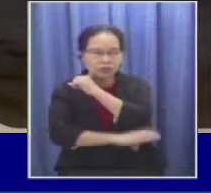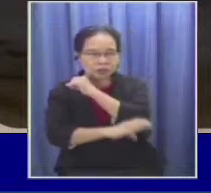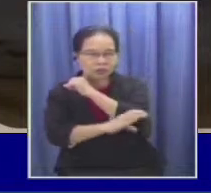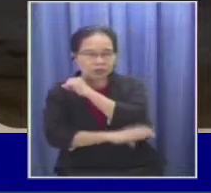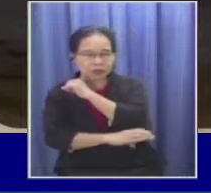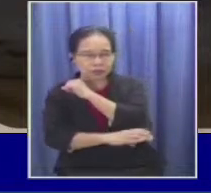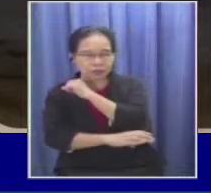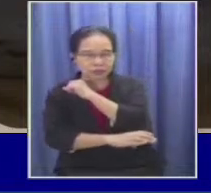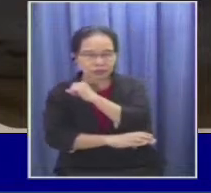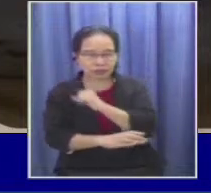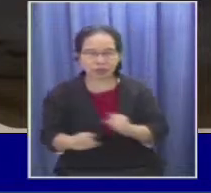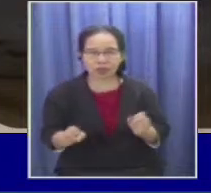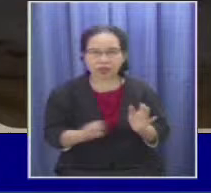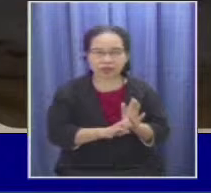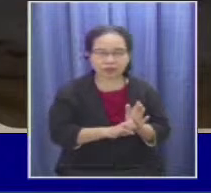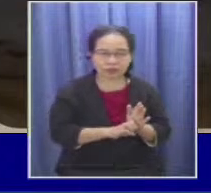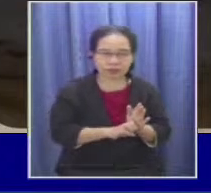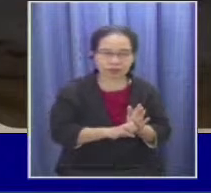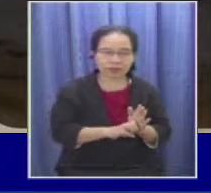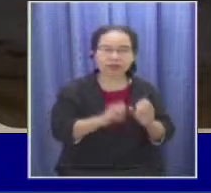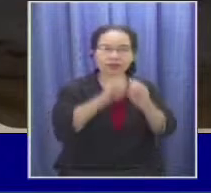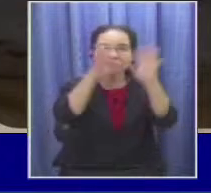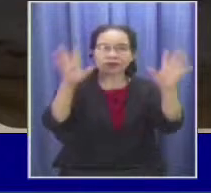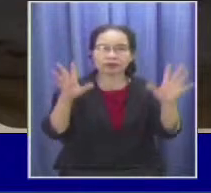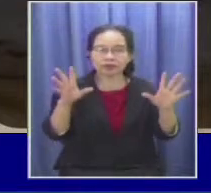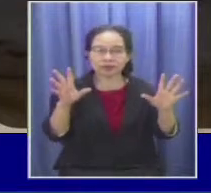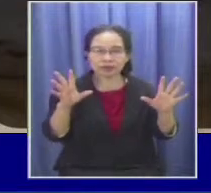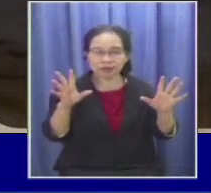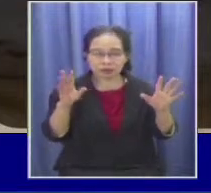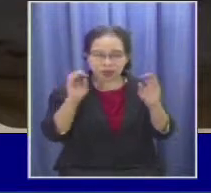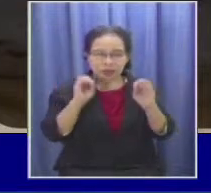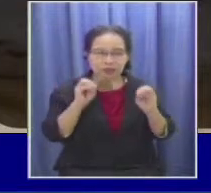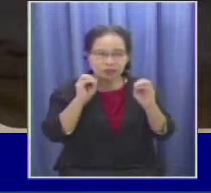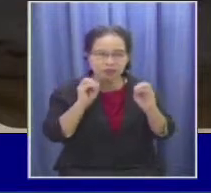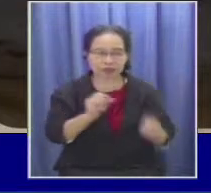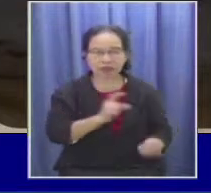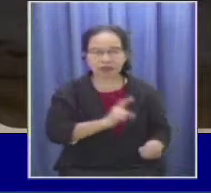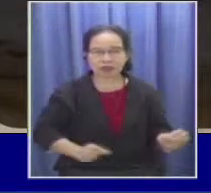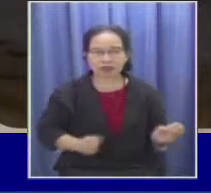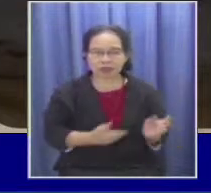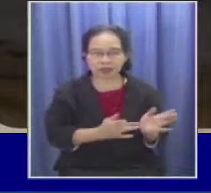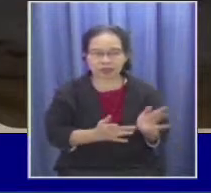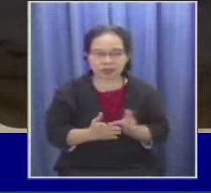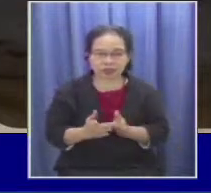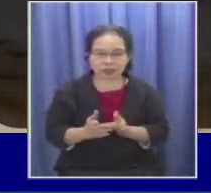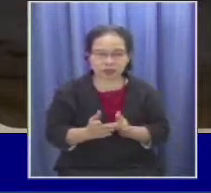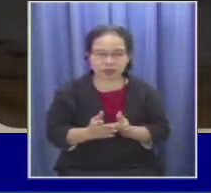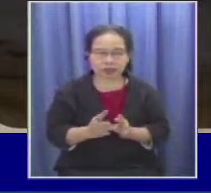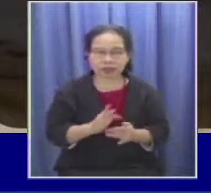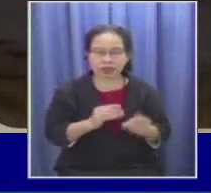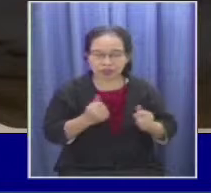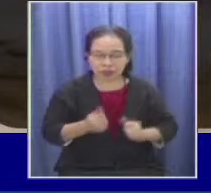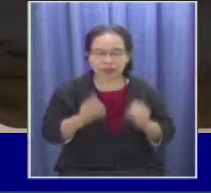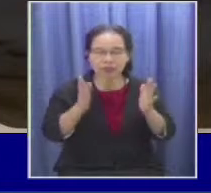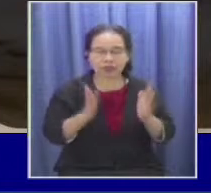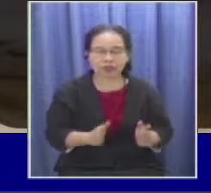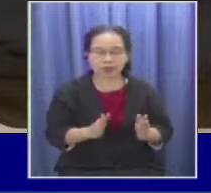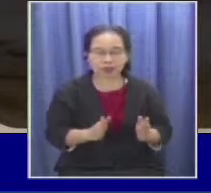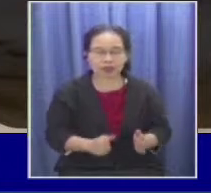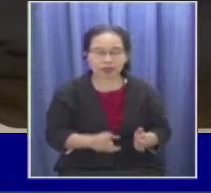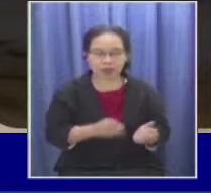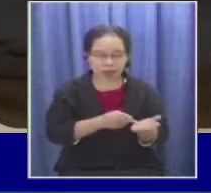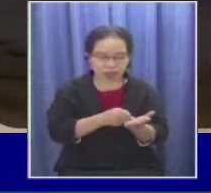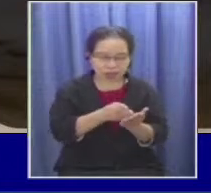da hopefe Awurade Yesu Kristo ne nasiafo na bra na wo kyerɛkyerɛ no. Opese ye di nokore wo ye